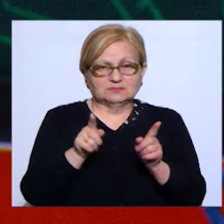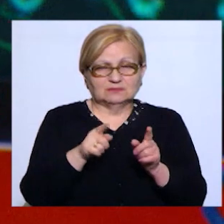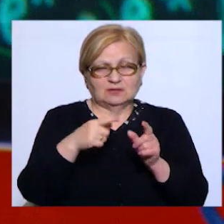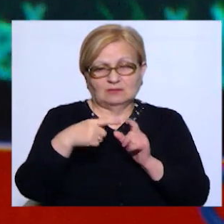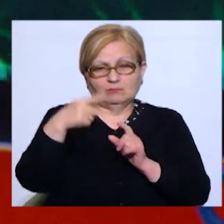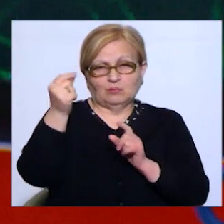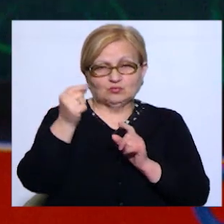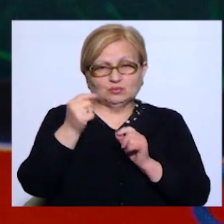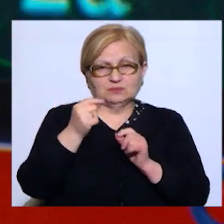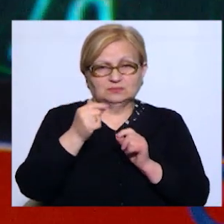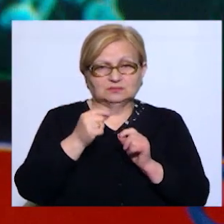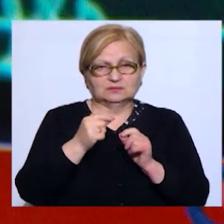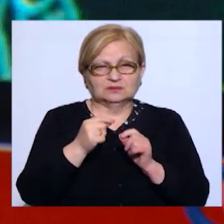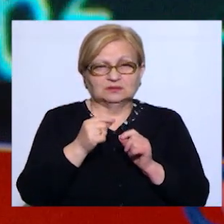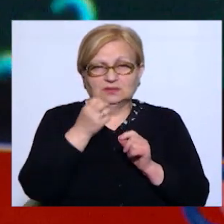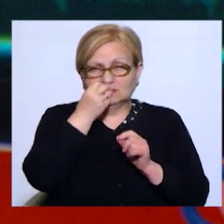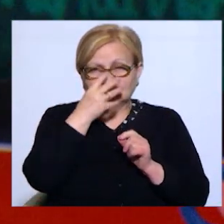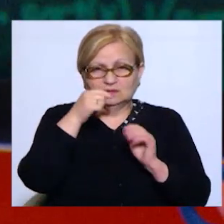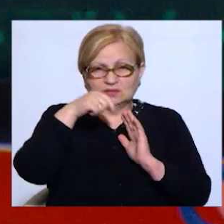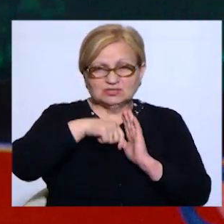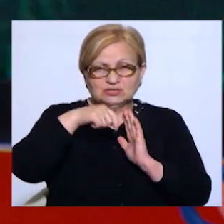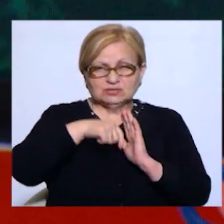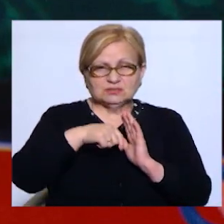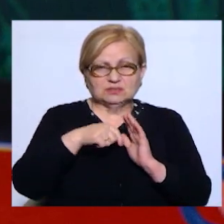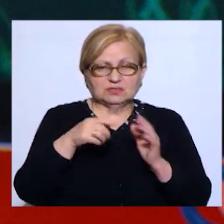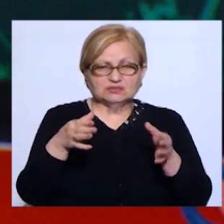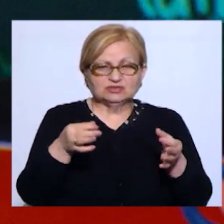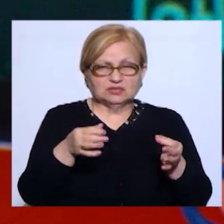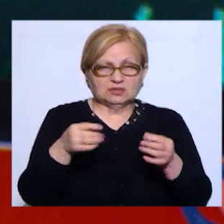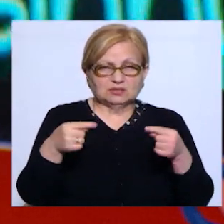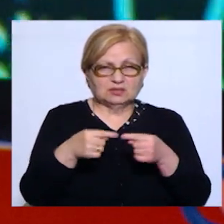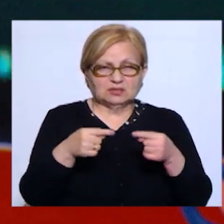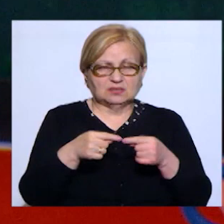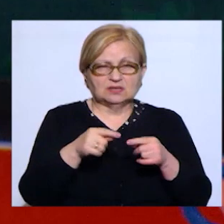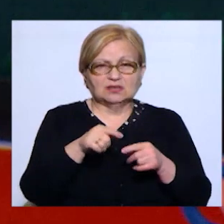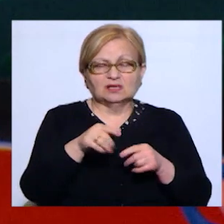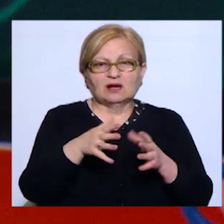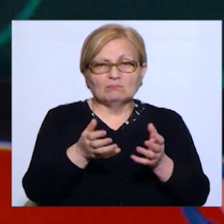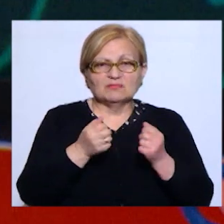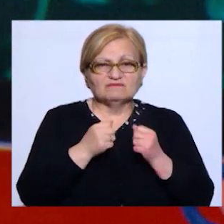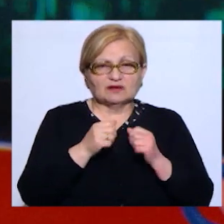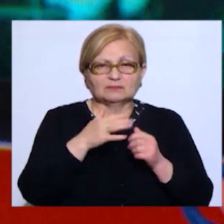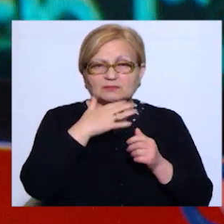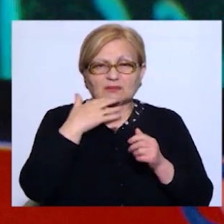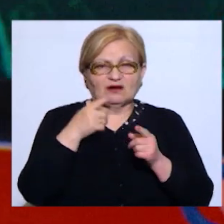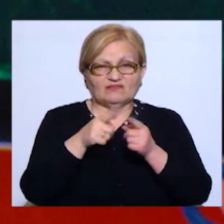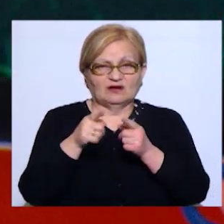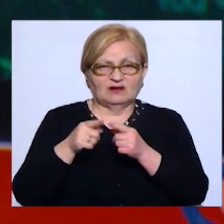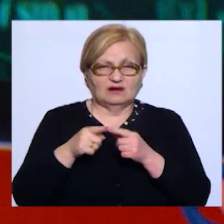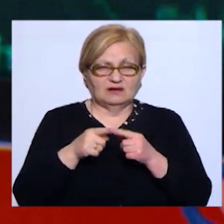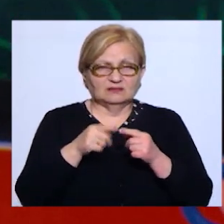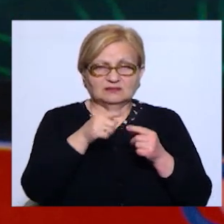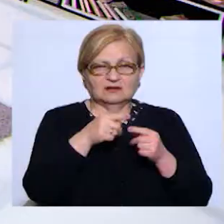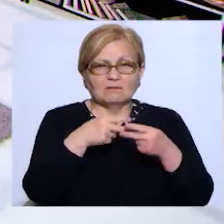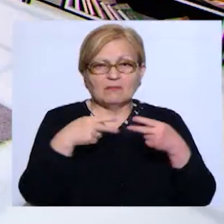რო ვთქვათ, აი როგორც ყვავილის შიგნით რო განთავსდება, ხო აქვს შეხების წერტილები, ხო? და მრავალკუთხედს მივიღებთ რომ შევაერთოთ. აი